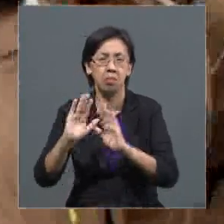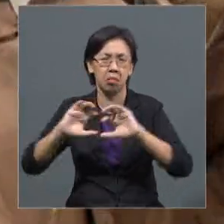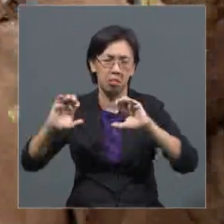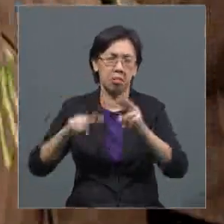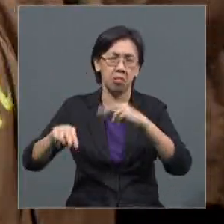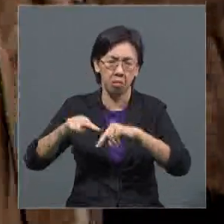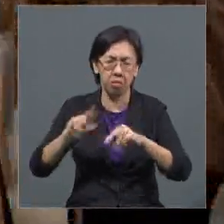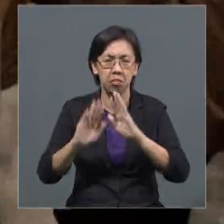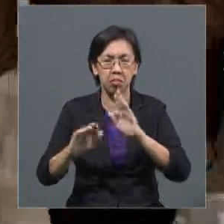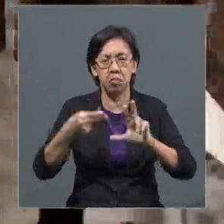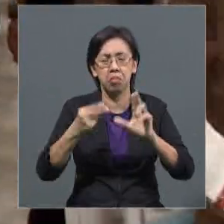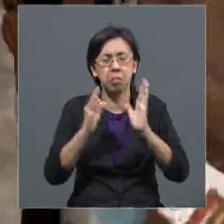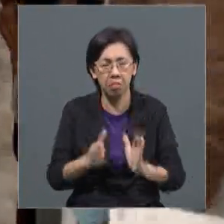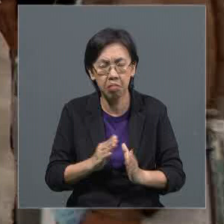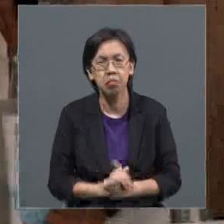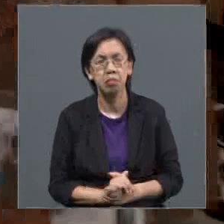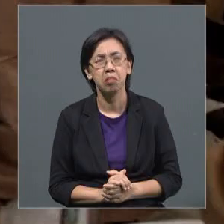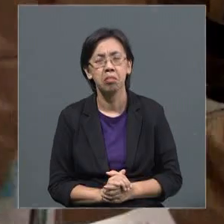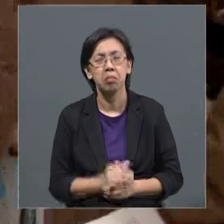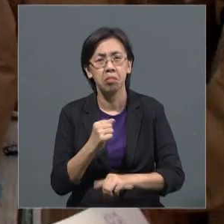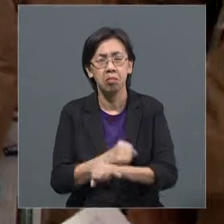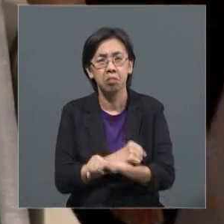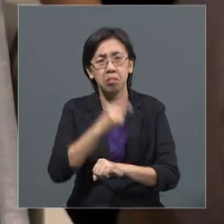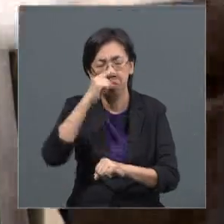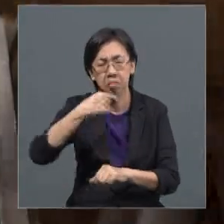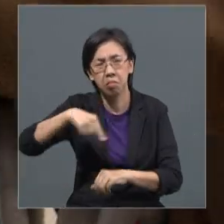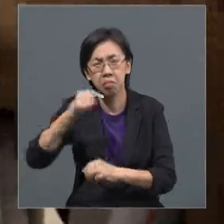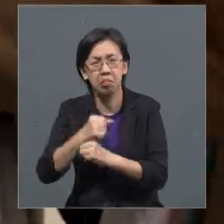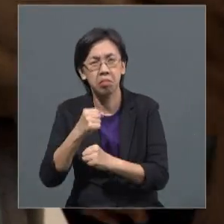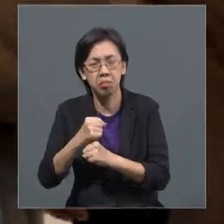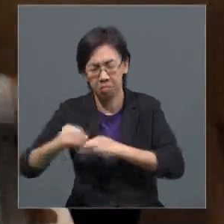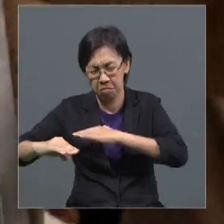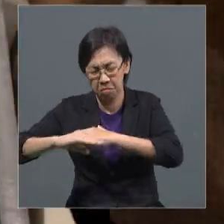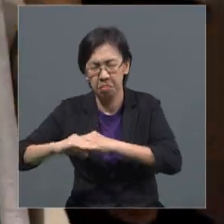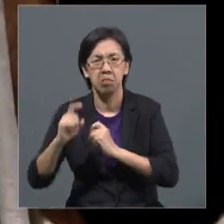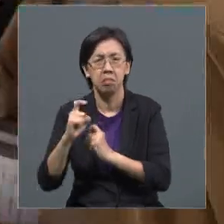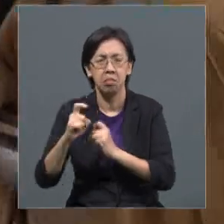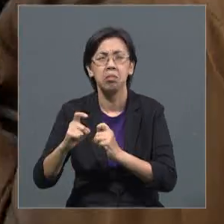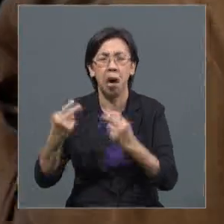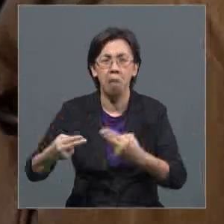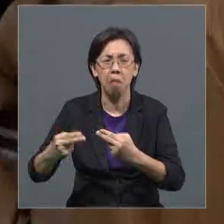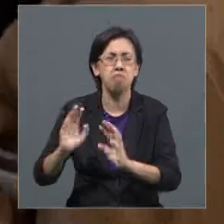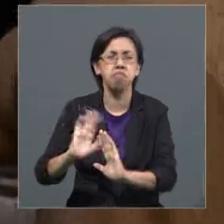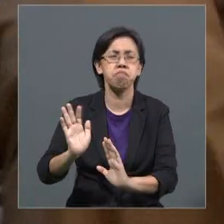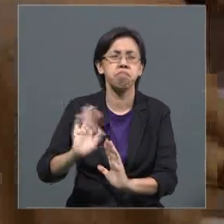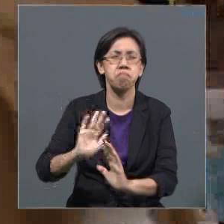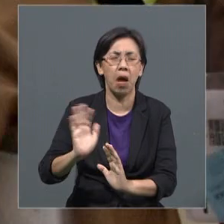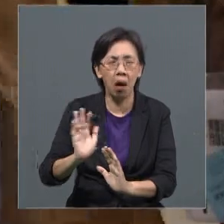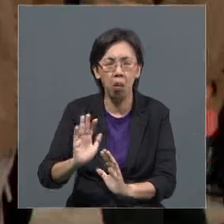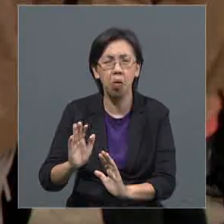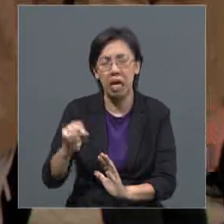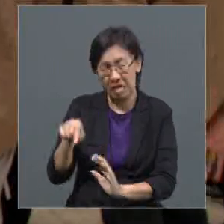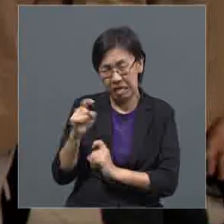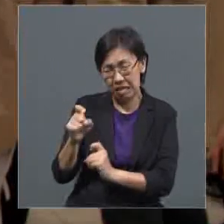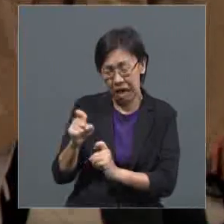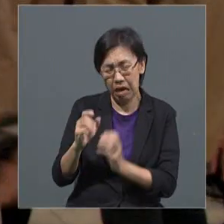30,000รายโดยขอไม่ให้ส่งแรงงานไทยไปทำงานในพื้นที่ชายแดนที่เสี่ยงจะเกิดเหตุโจมตีหรือว่าพื้นที่สีแดง